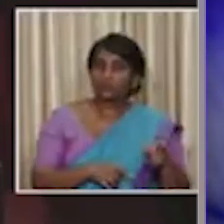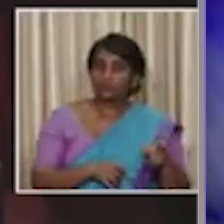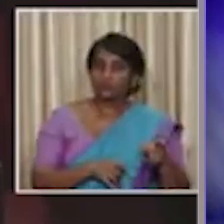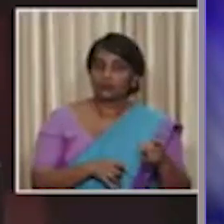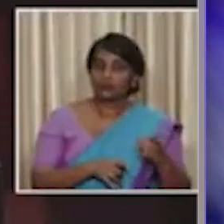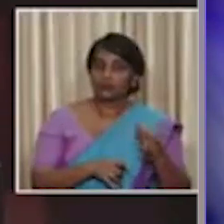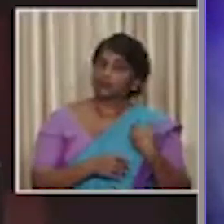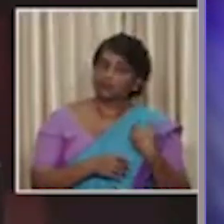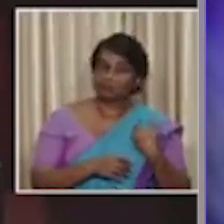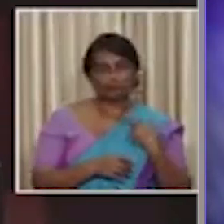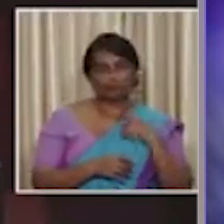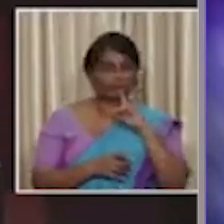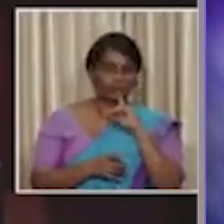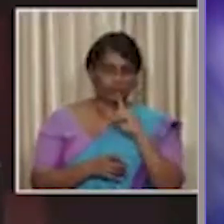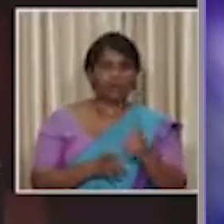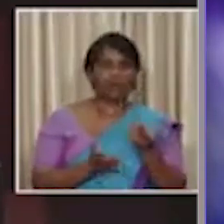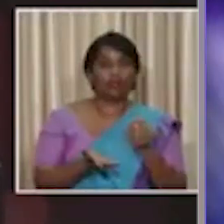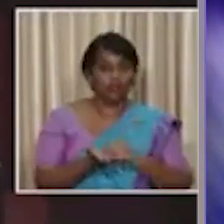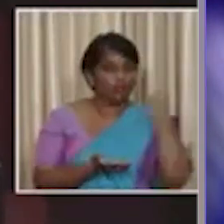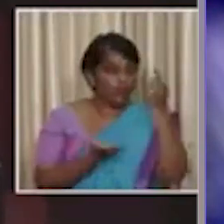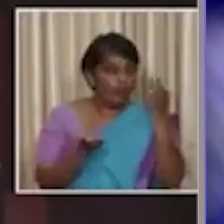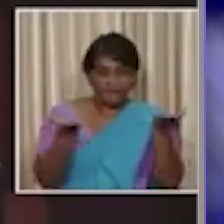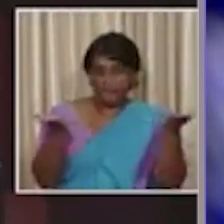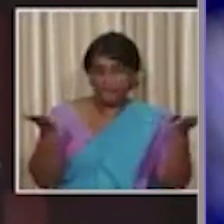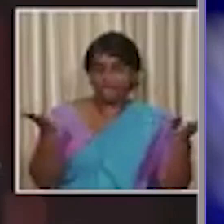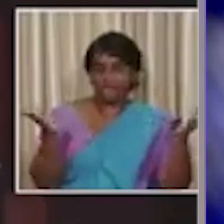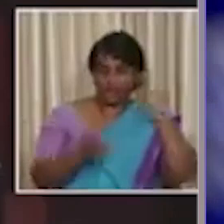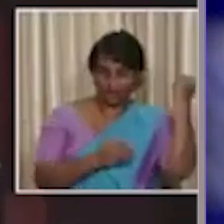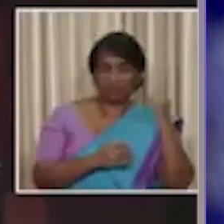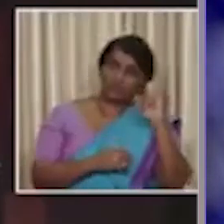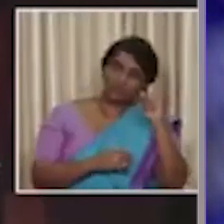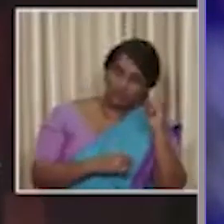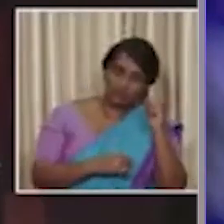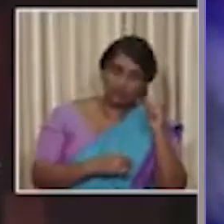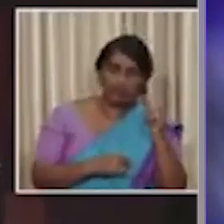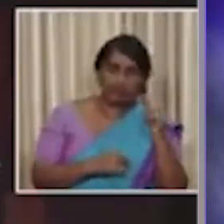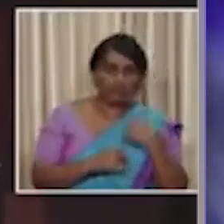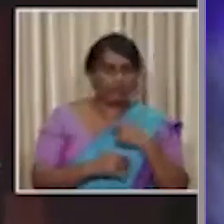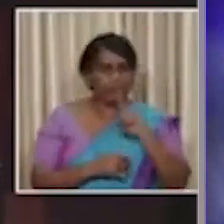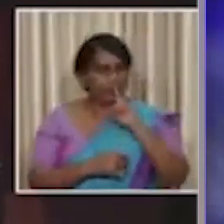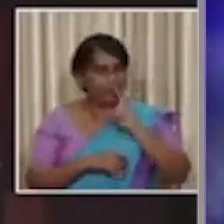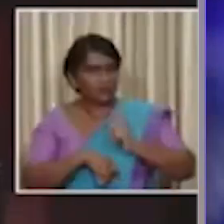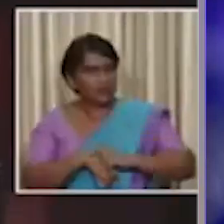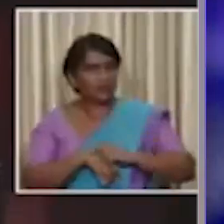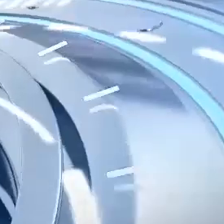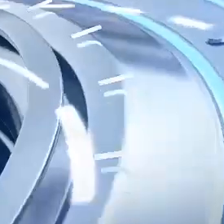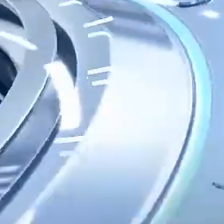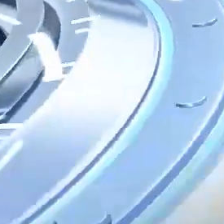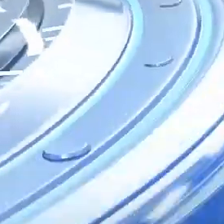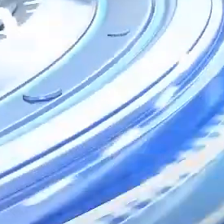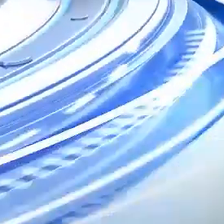காரணமான ஐக்கிய மக்கள் சக்திக்கின் புத்திஜீவிகள் பேரவை மற்றும் சட்டத்தரணிகளுக்கு தனது நன்றியை தெரிவித்துக் கொள்கின்றேன்